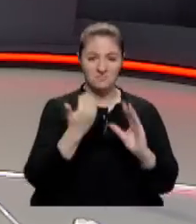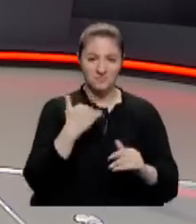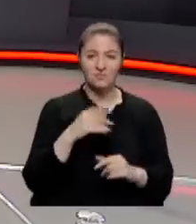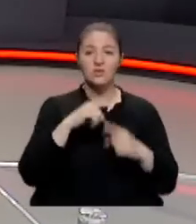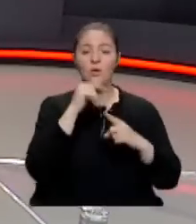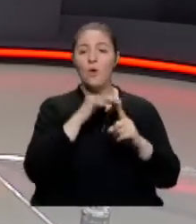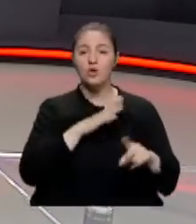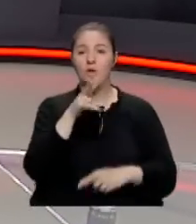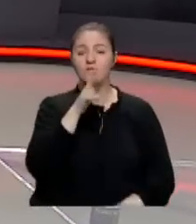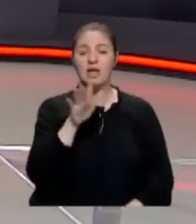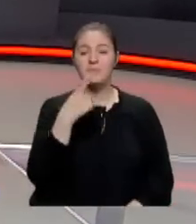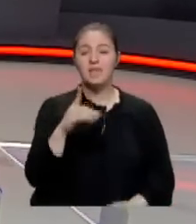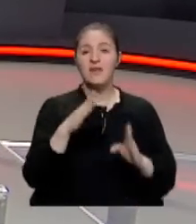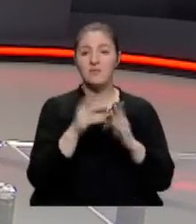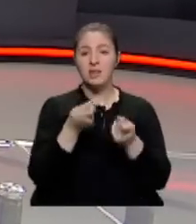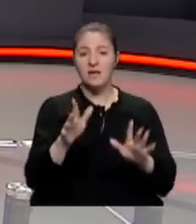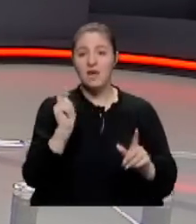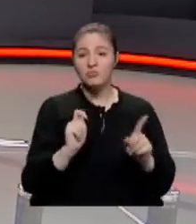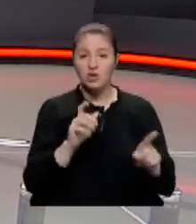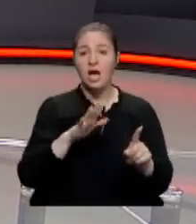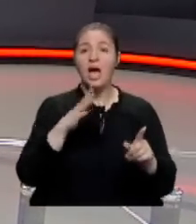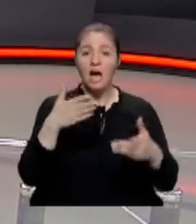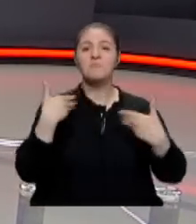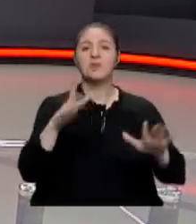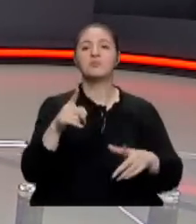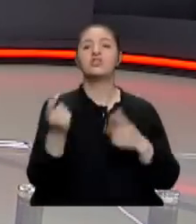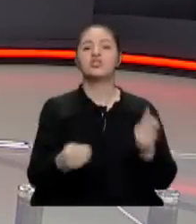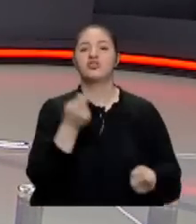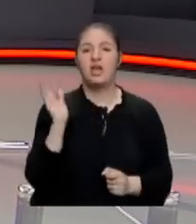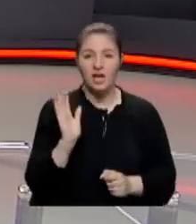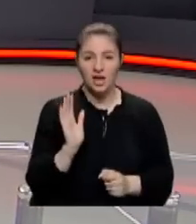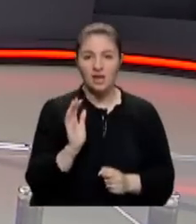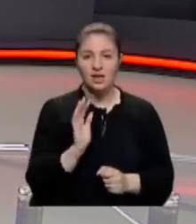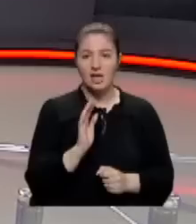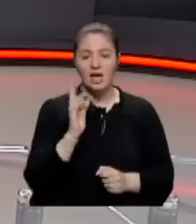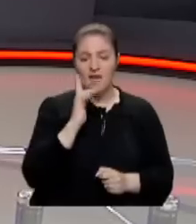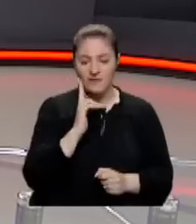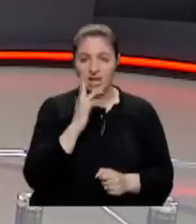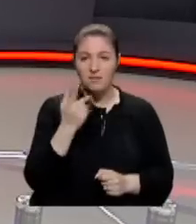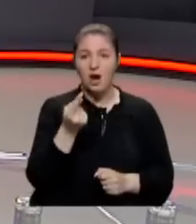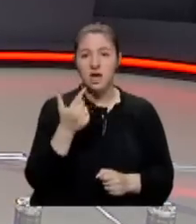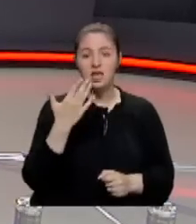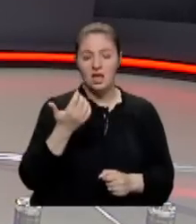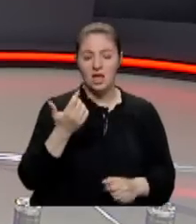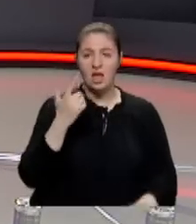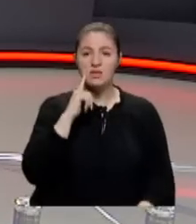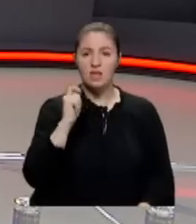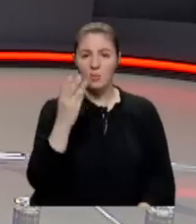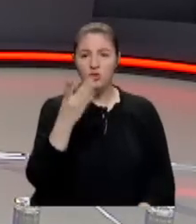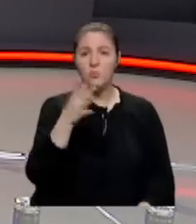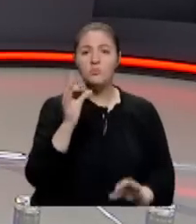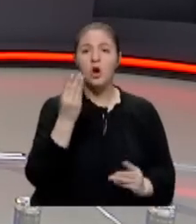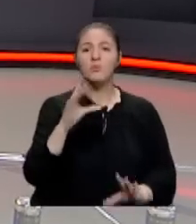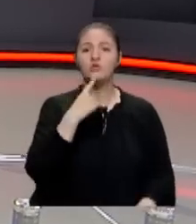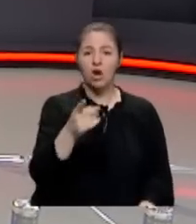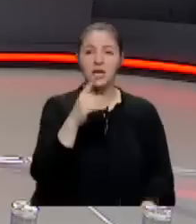Kılıçdaroğlu 350 bin konutu bedava yapacak ha Bırakın bu işleri Efendim az delikanlı ol da böyle bir şey mümkün